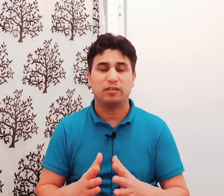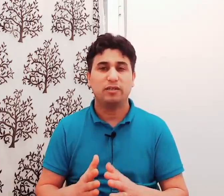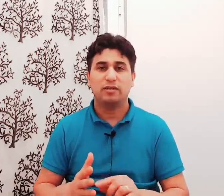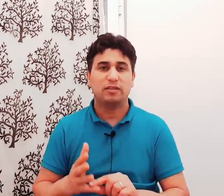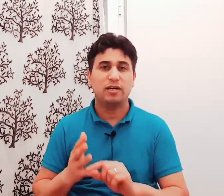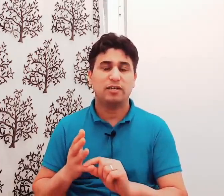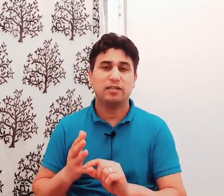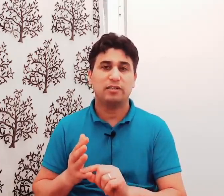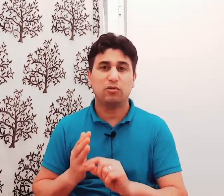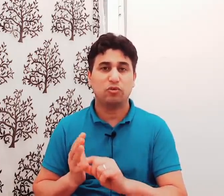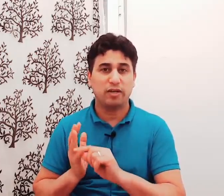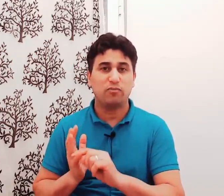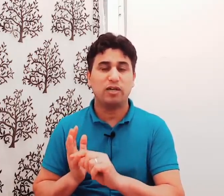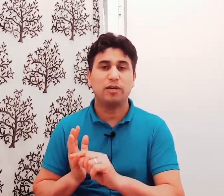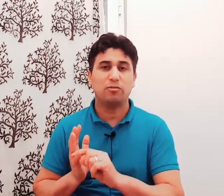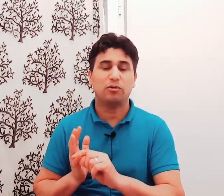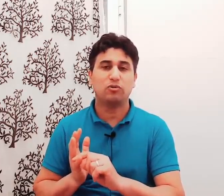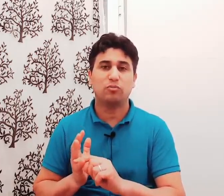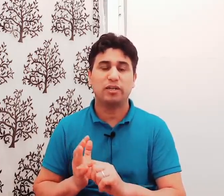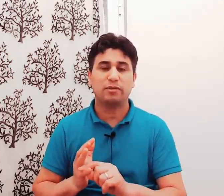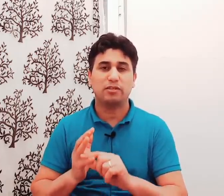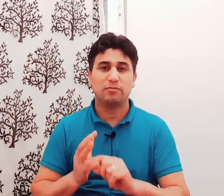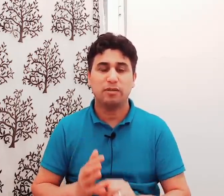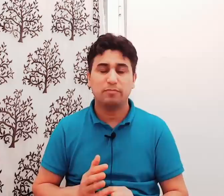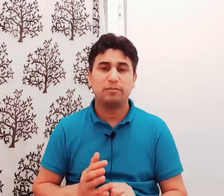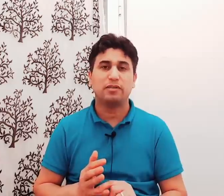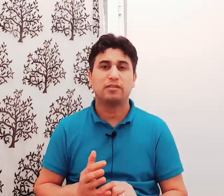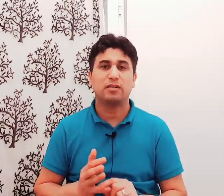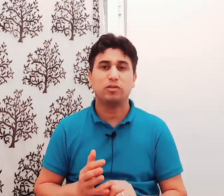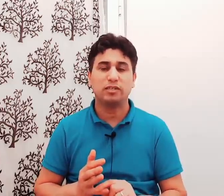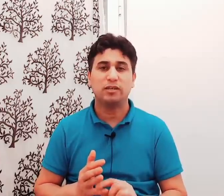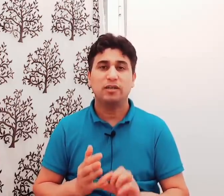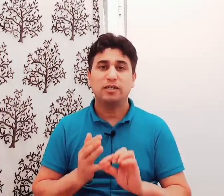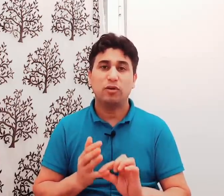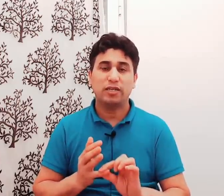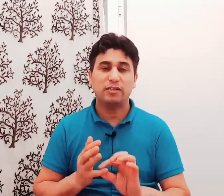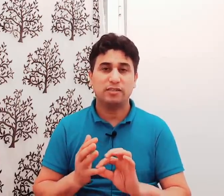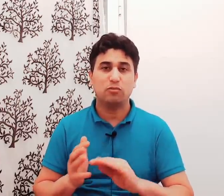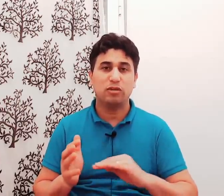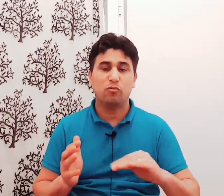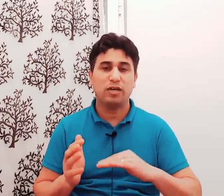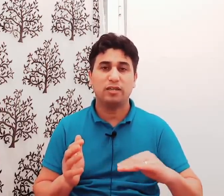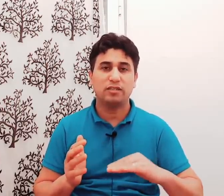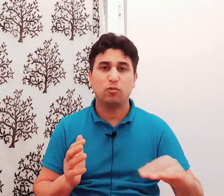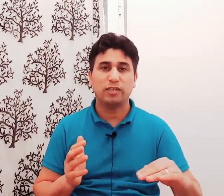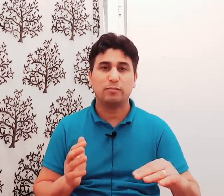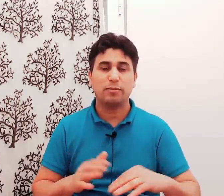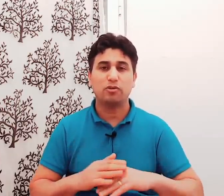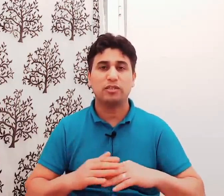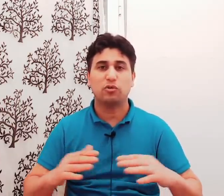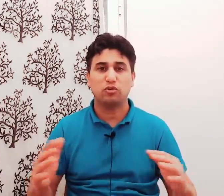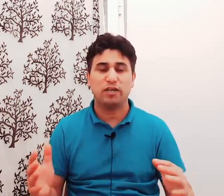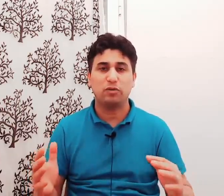سوايع الدراري يعني غادي يخرجوا. كنعرفوا انهم كانوا بداو يخرجوا مالين 14 من 14 سنه ولتحت يعني، ولكن زادوا لهم واحد التوقيت،